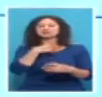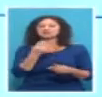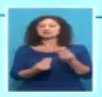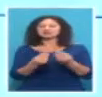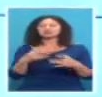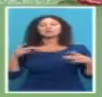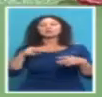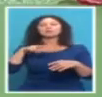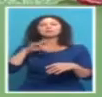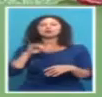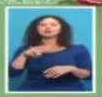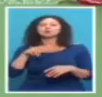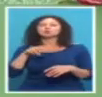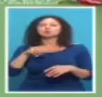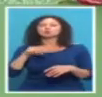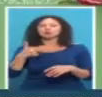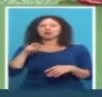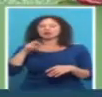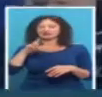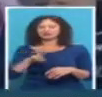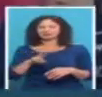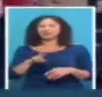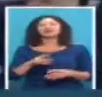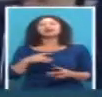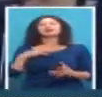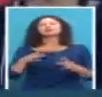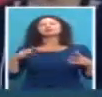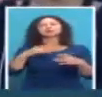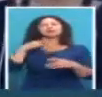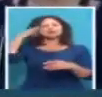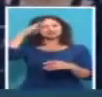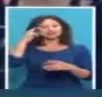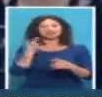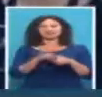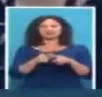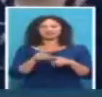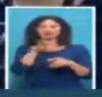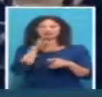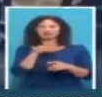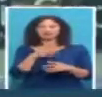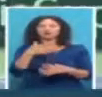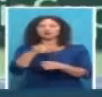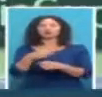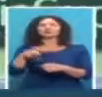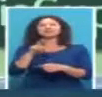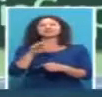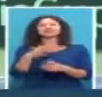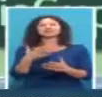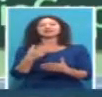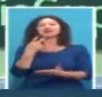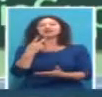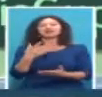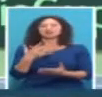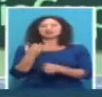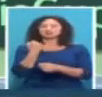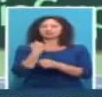сборной Португалии. Напомним, что мужская сборная Казахстана по теннису в нынешнем сезоне мировой группы Кубка Дэвиса разгромила дома сборную